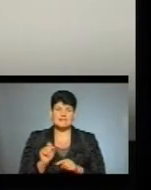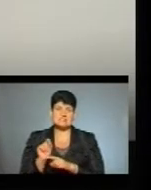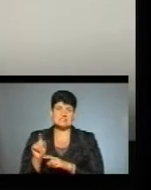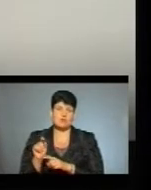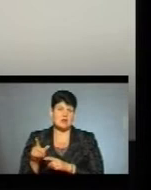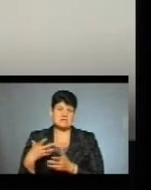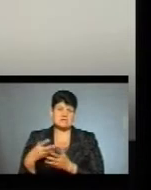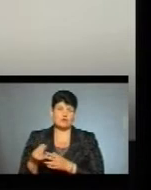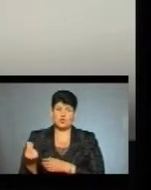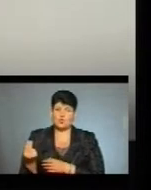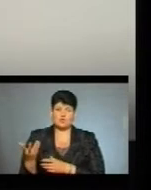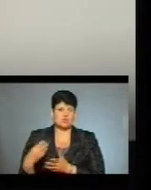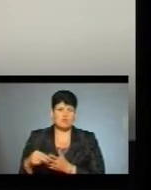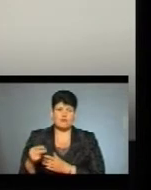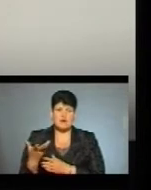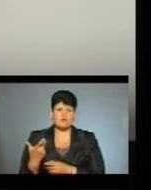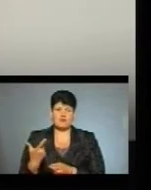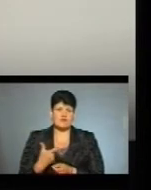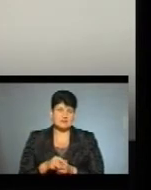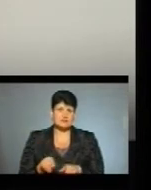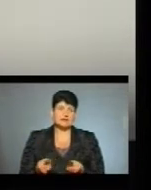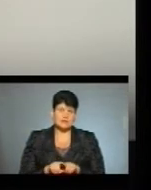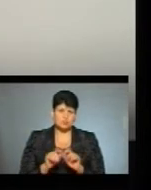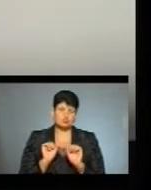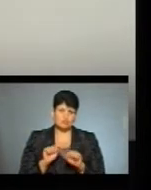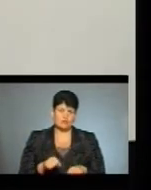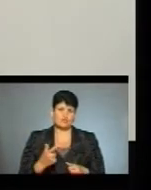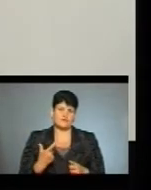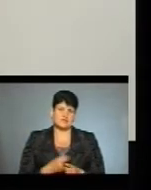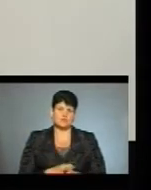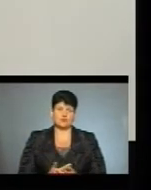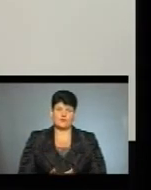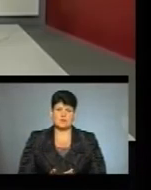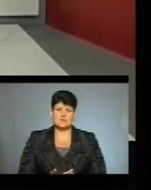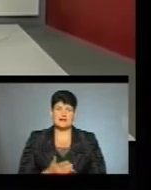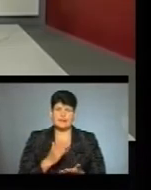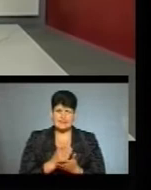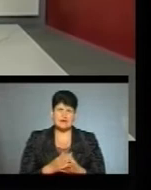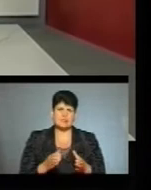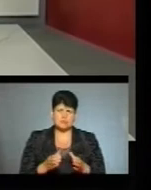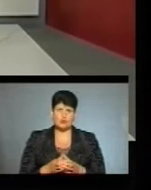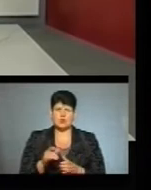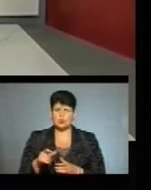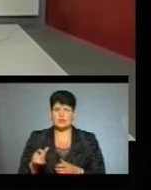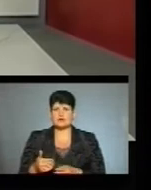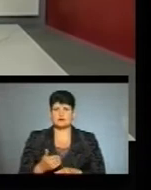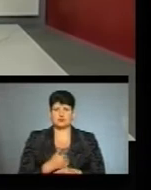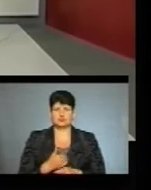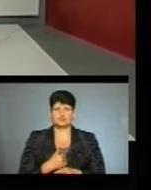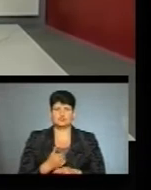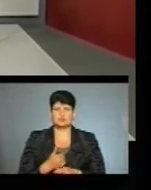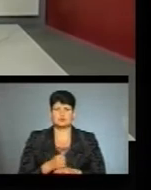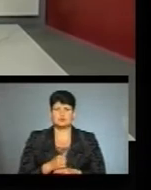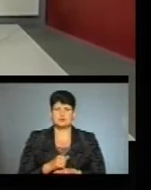за власні кошти купляють ті вакцини, і теж вони можуть ними вакцинуватися. Є категорія людей, які бажають вакцинуватися